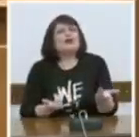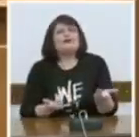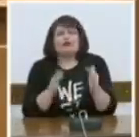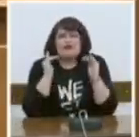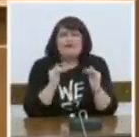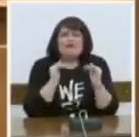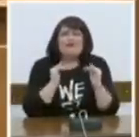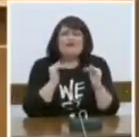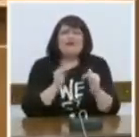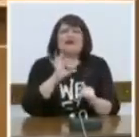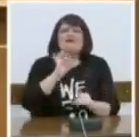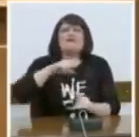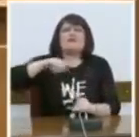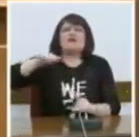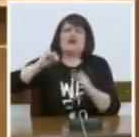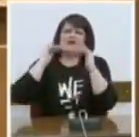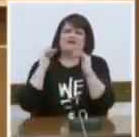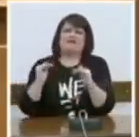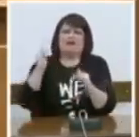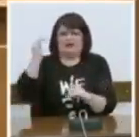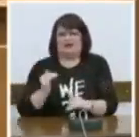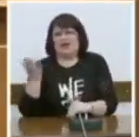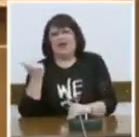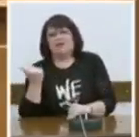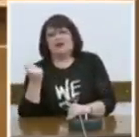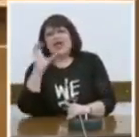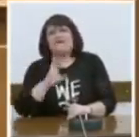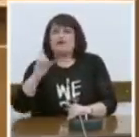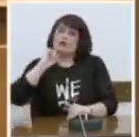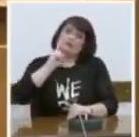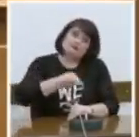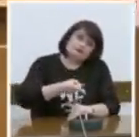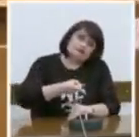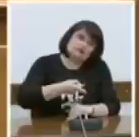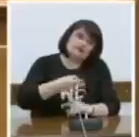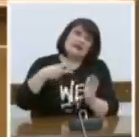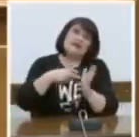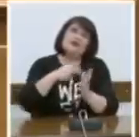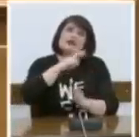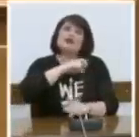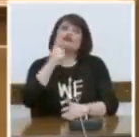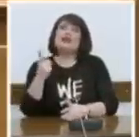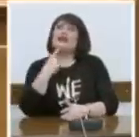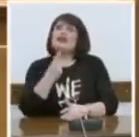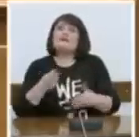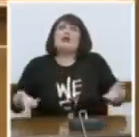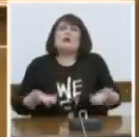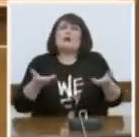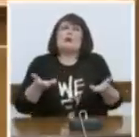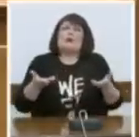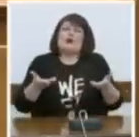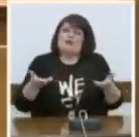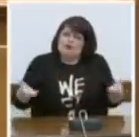μειώνει το ΦΠΑ σήμερα, που ακόμα και η εργαλειοθήκη της Κομισιόν από το 21 τον Οκτώβριο λέει μειώστε τα φορολογικά βάρη. Και